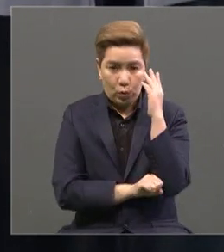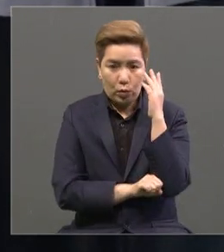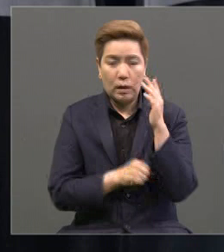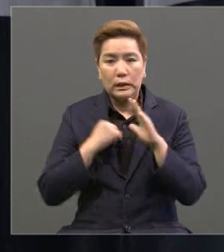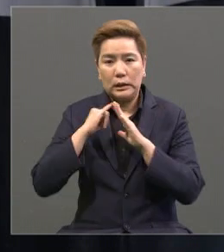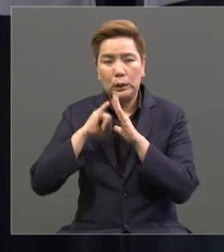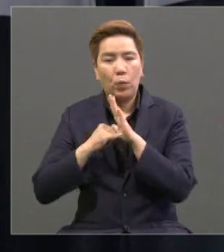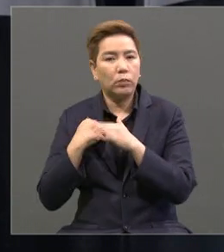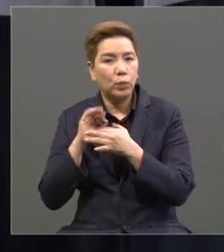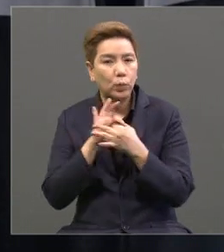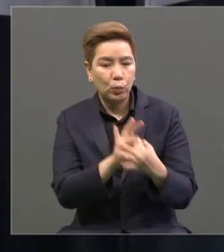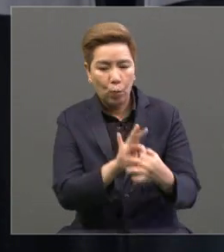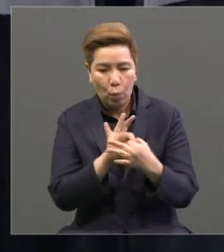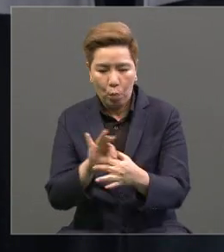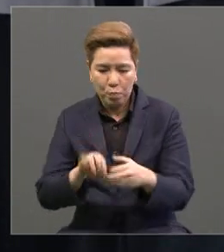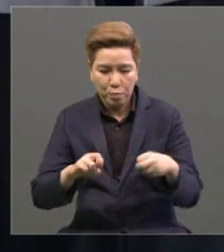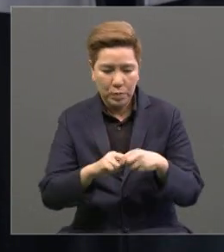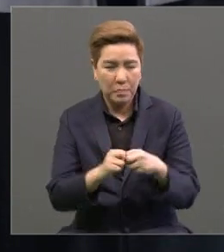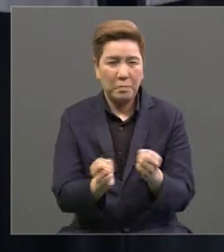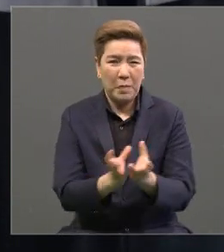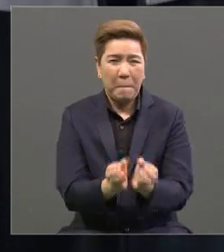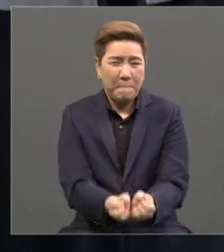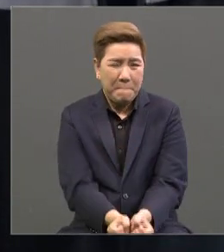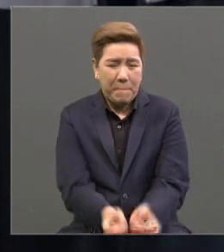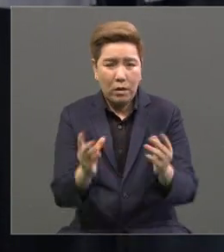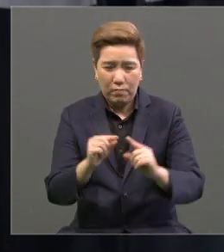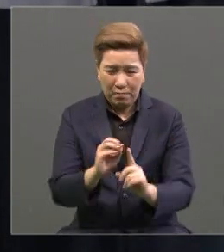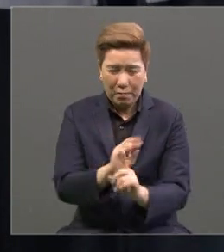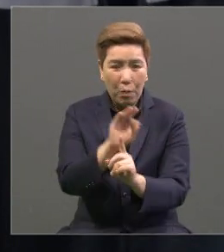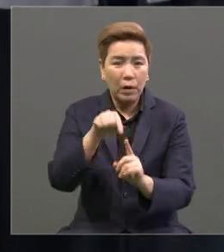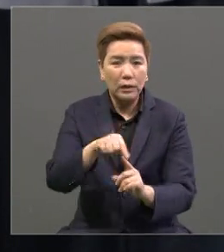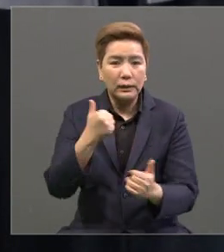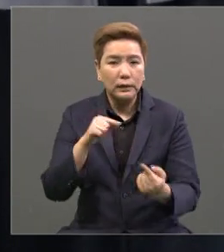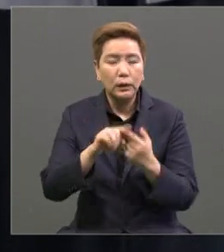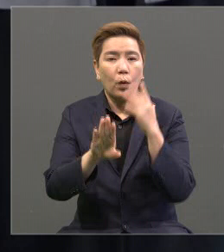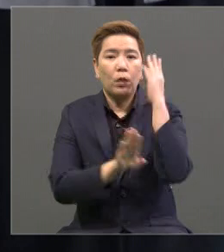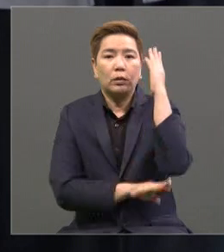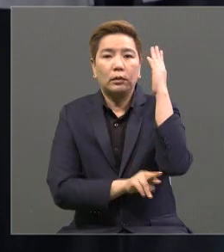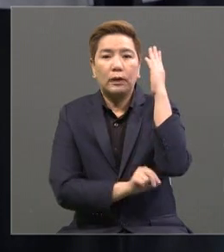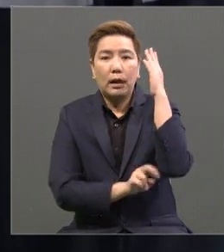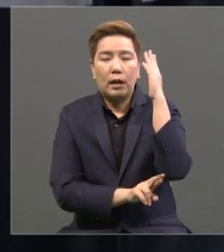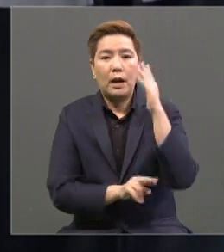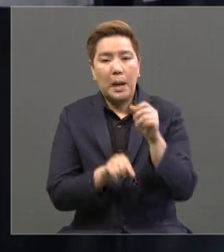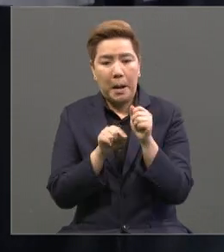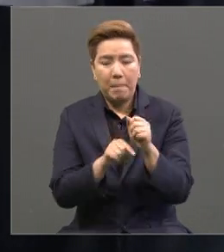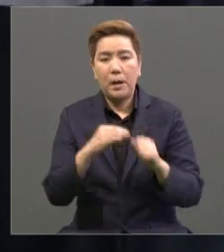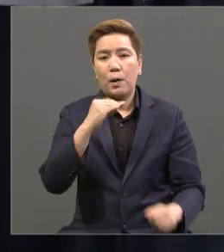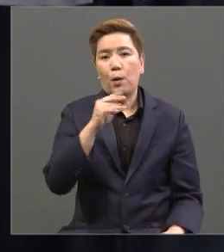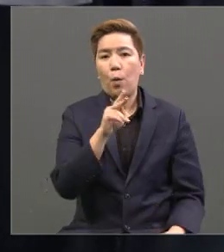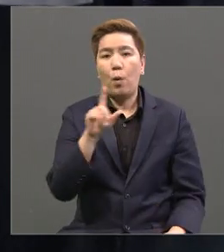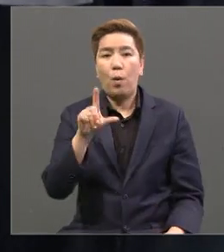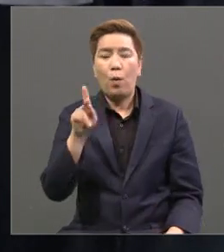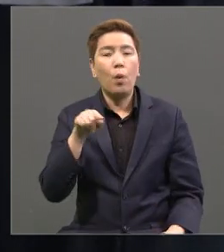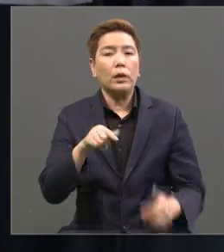มีความห่วงใยกรณีที่เกิดเหตุการระเบิดของดอกไม้เพลิงที่จังหวัดนราธิวาสของอำเภอสุไหงโกลกนะครับวัน